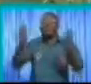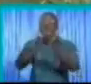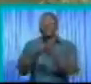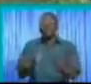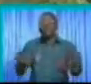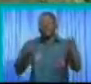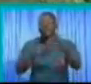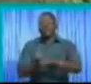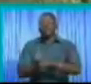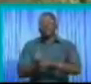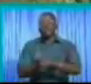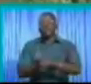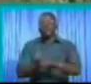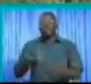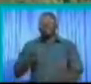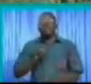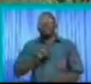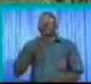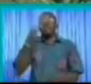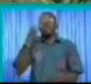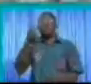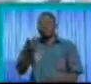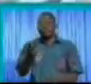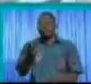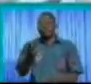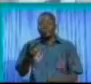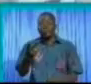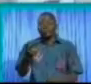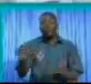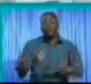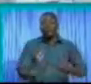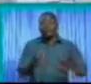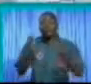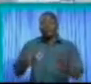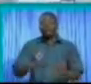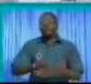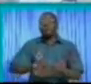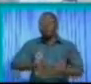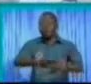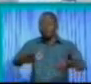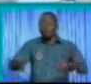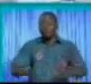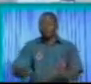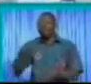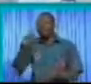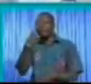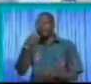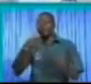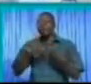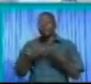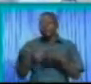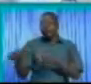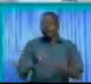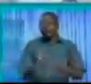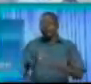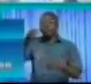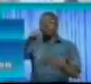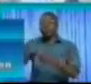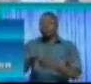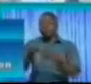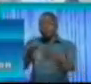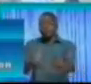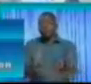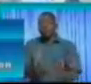de l'irrigation. Nous avons constaté que les acteurs sur le terrain qui ont donc se sont engagés résolument dans l'agriculture